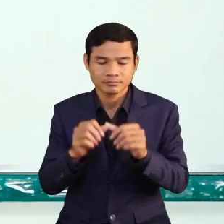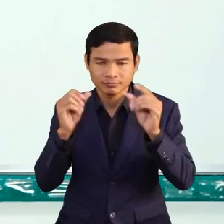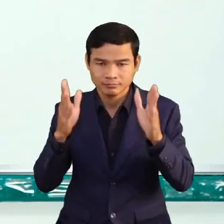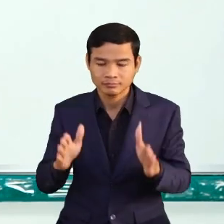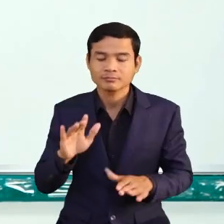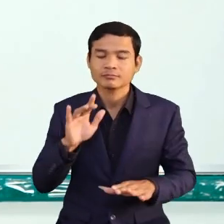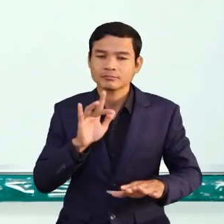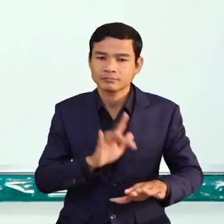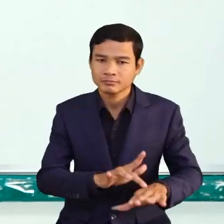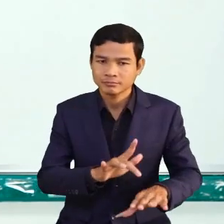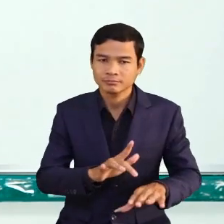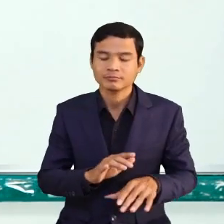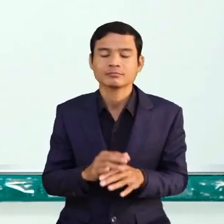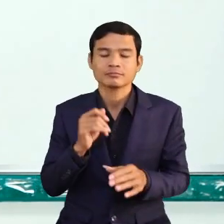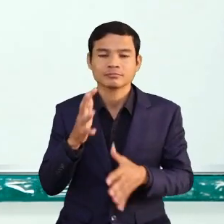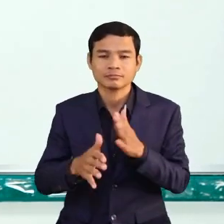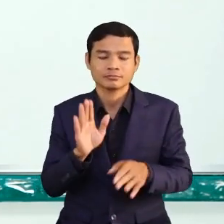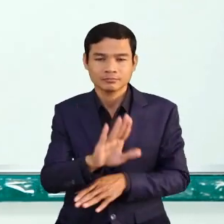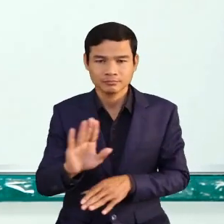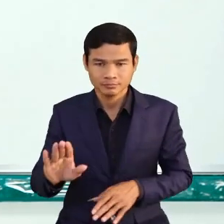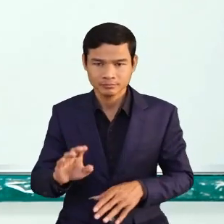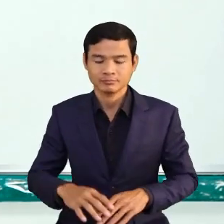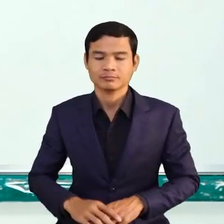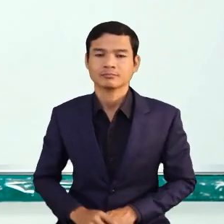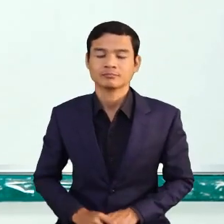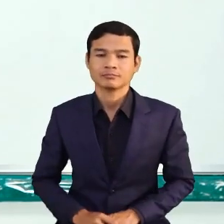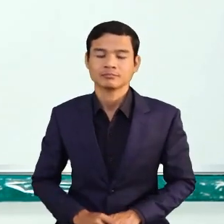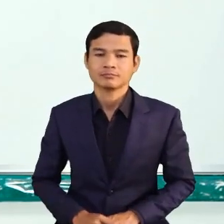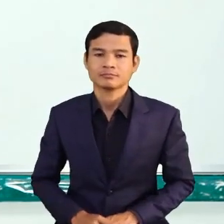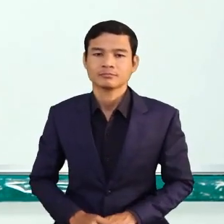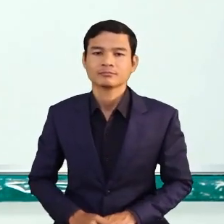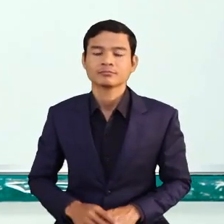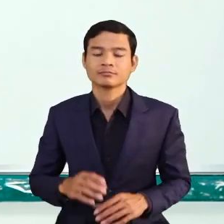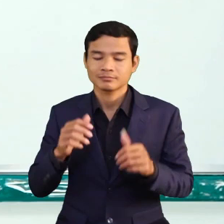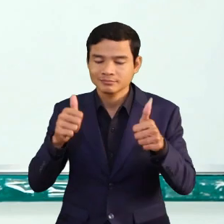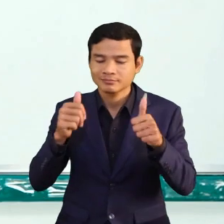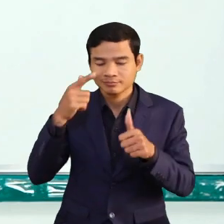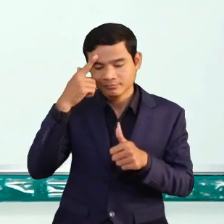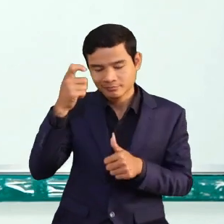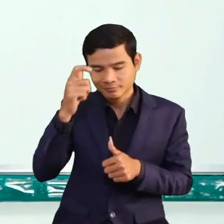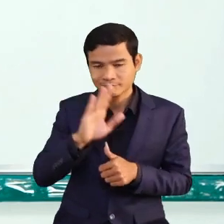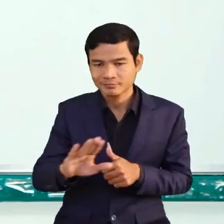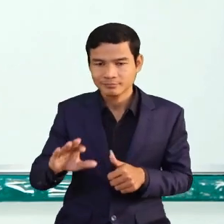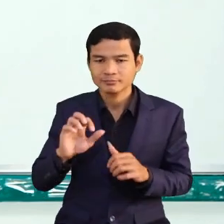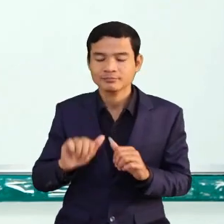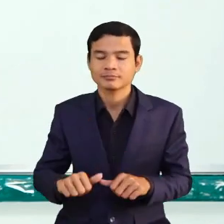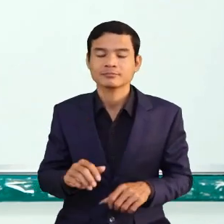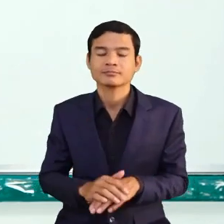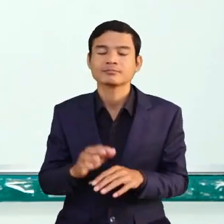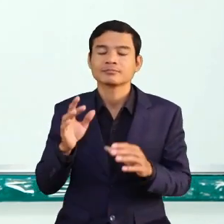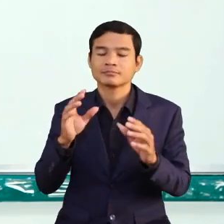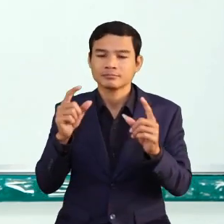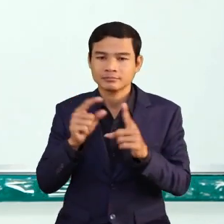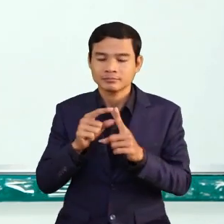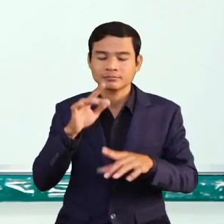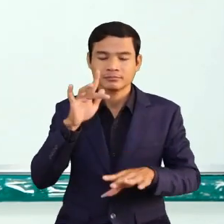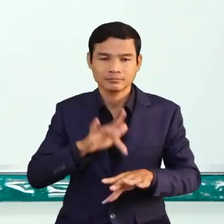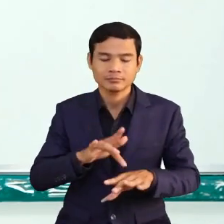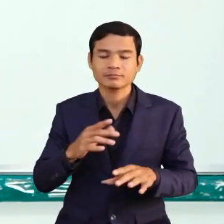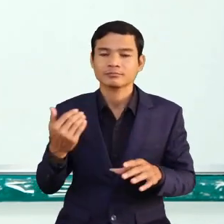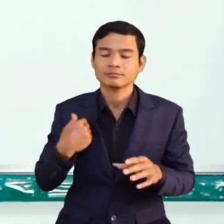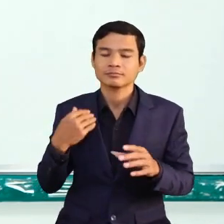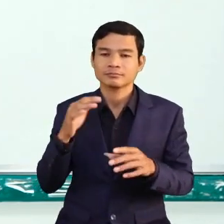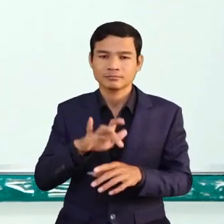ប៉ះចាបំលើដល់ខ្លួនឯងចាពូកាយមែនតែនកូនតើពាក្យប៉ះមានសោះដើម